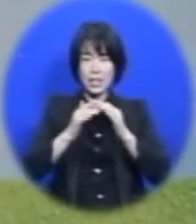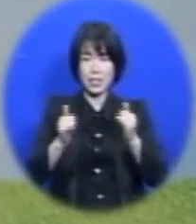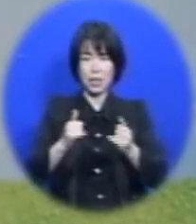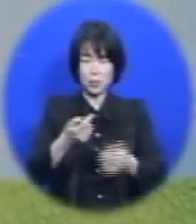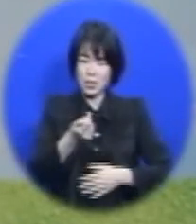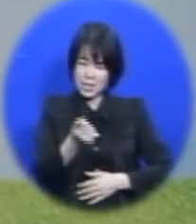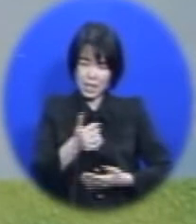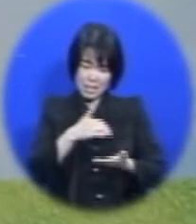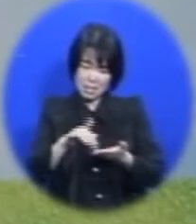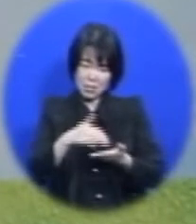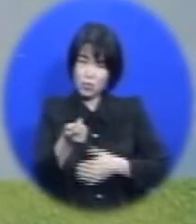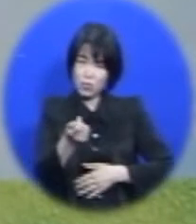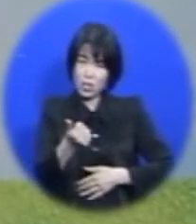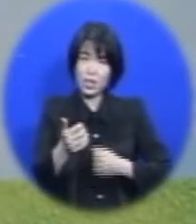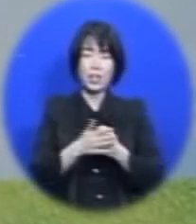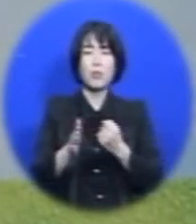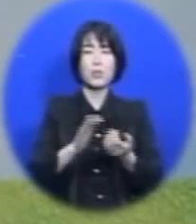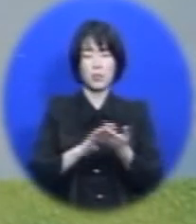민족이기 때문이라는.